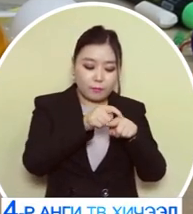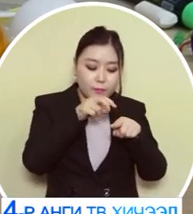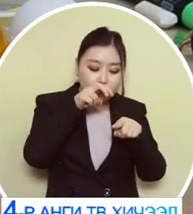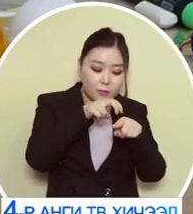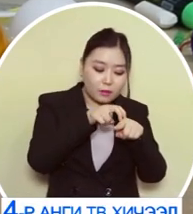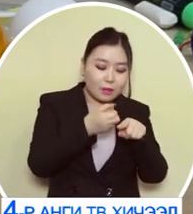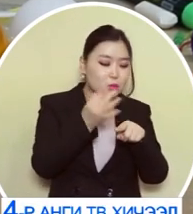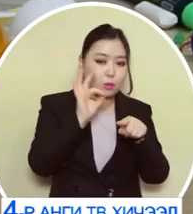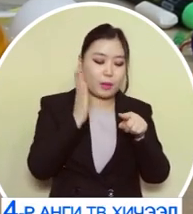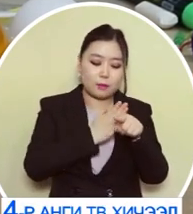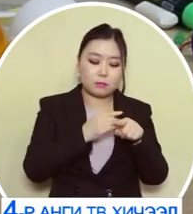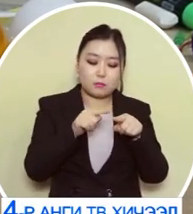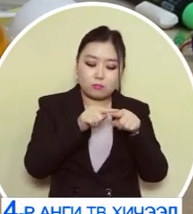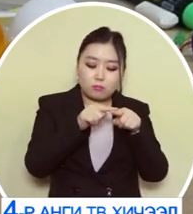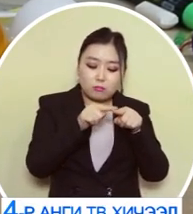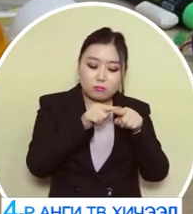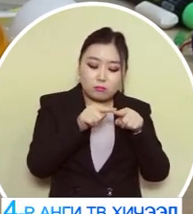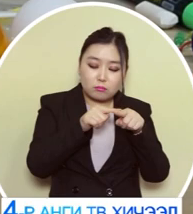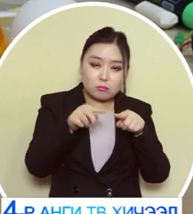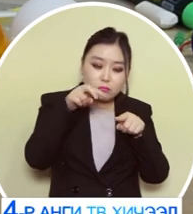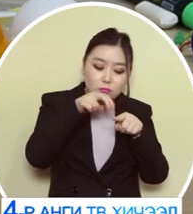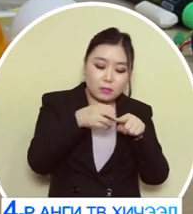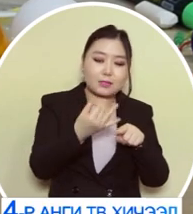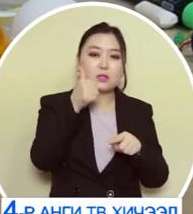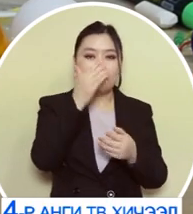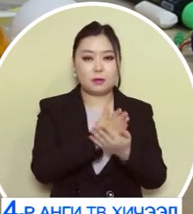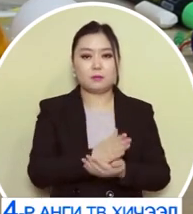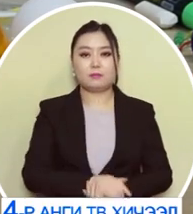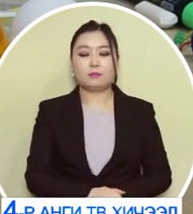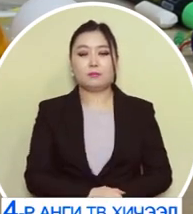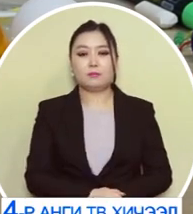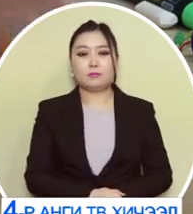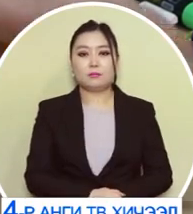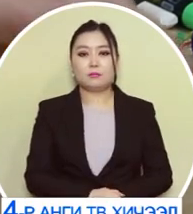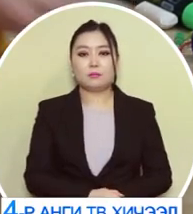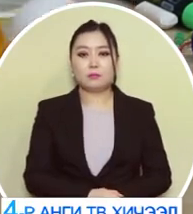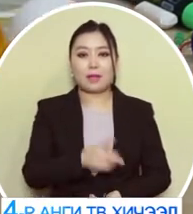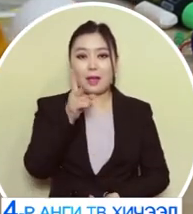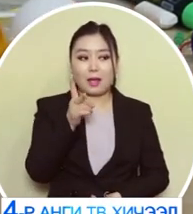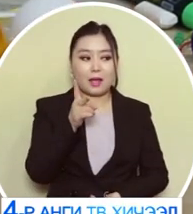Кілттің тұтқасы жанбады. Кілт өзі темір болғандықтан жанды.